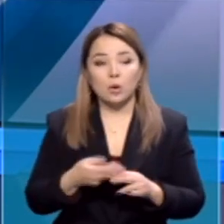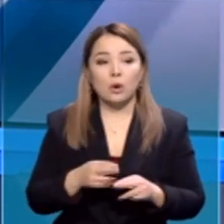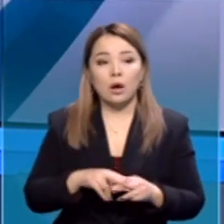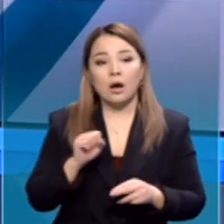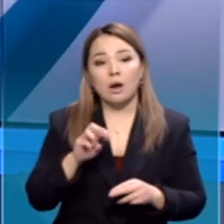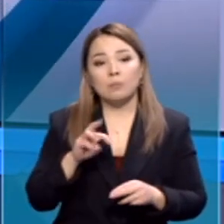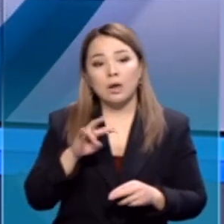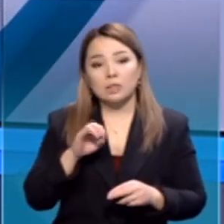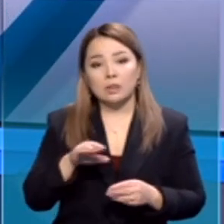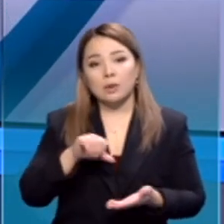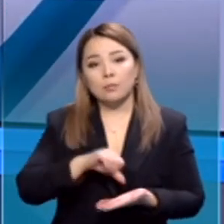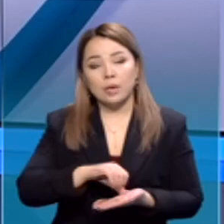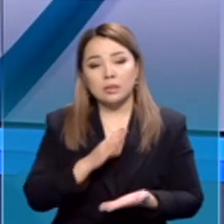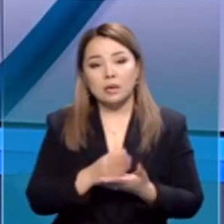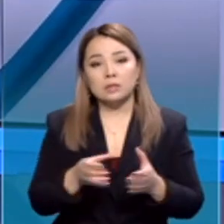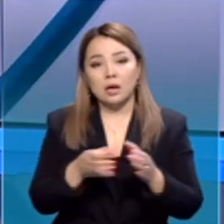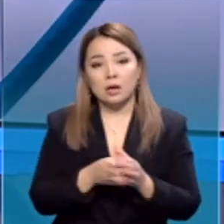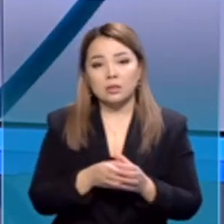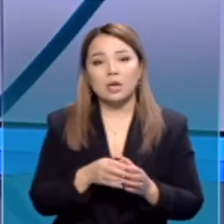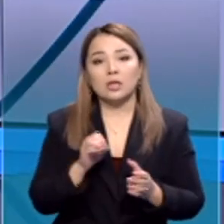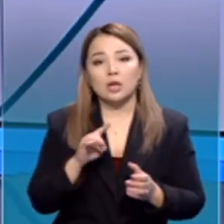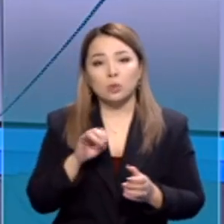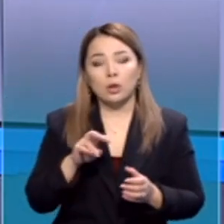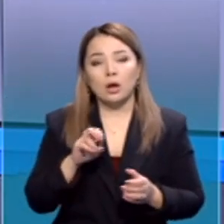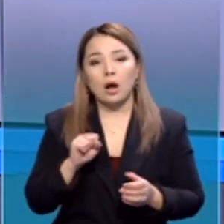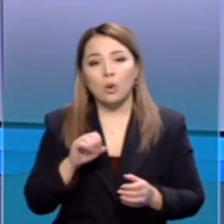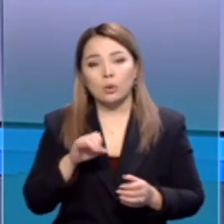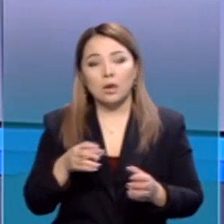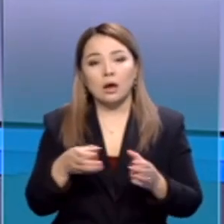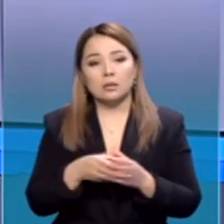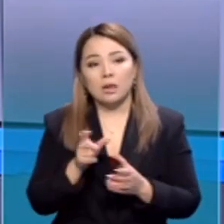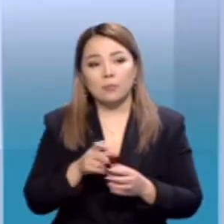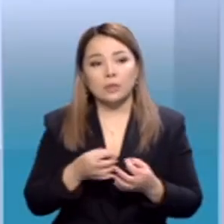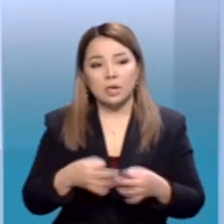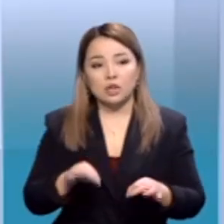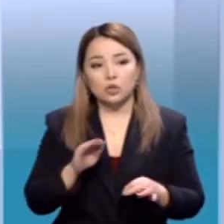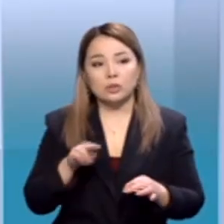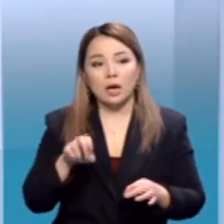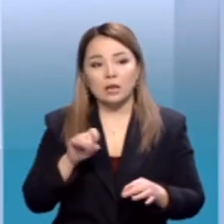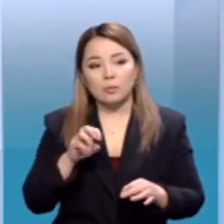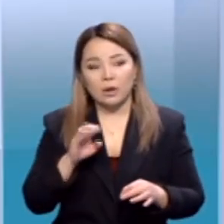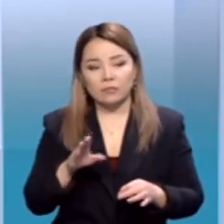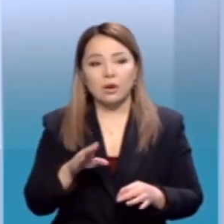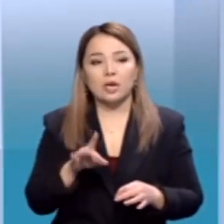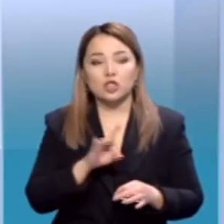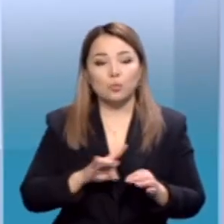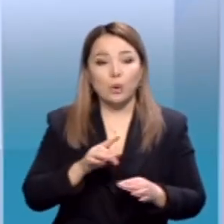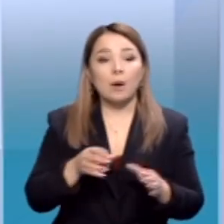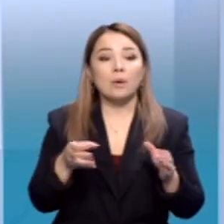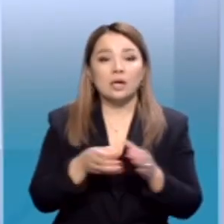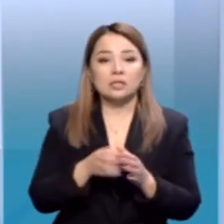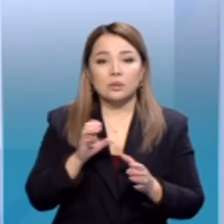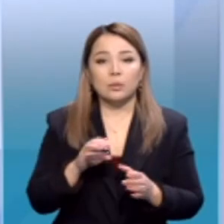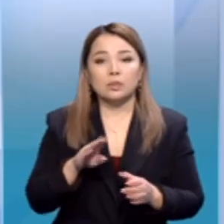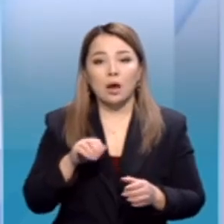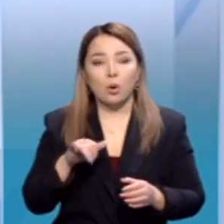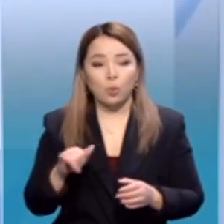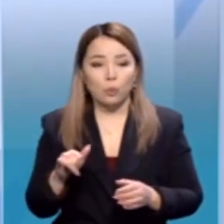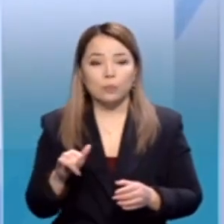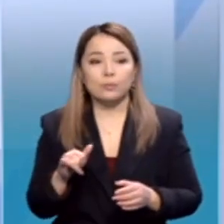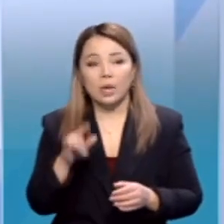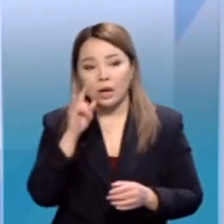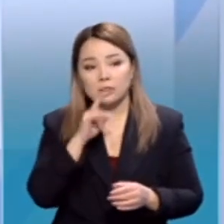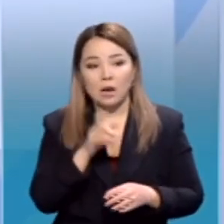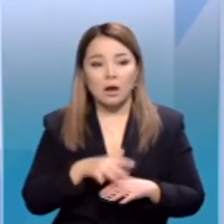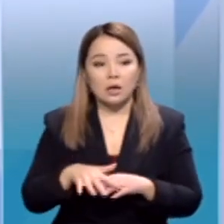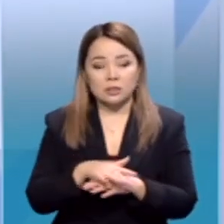Аманат партиясынан Елнұр Бейсенбаев, Ауыл халықтық демократиялық партиясынан Жигули Дайрабаев, Республика партиясынан Сырымбек Тау,